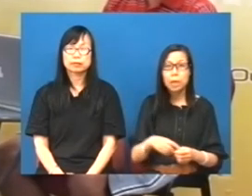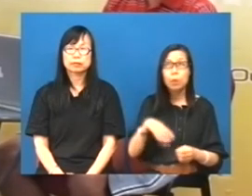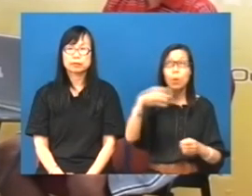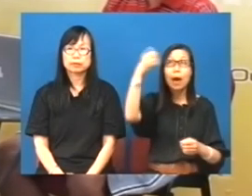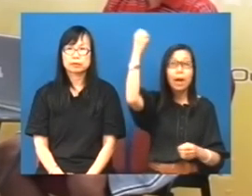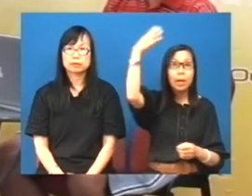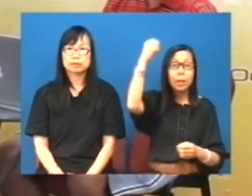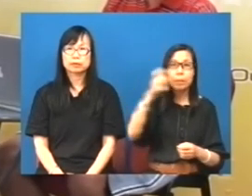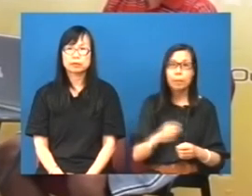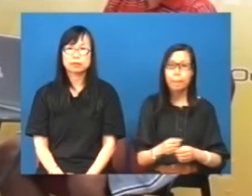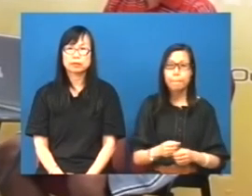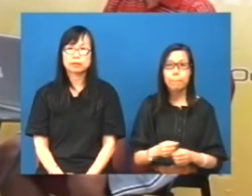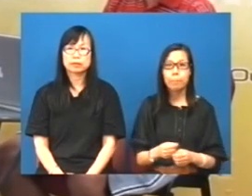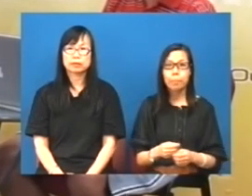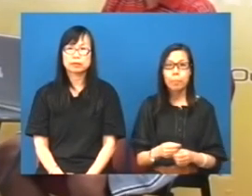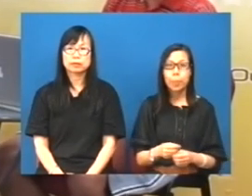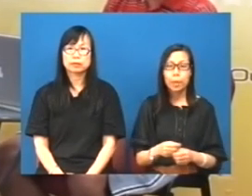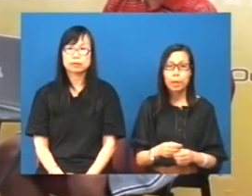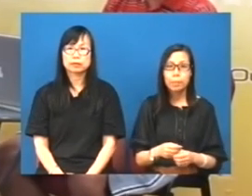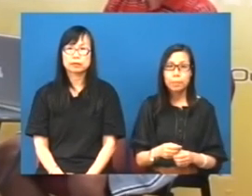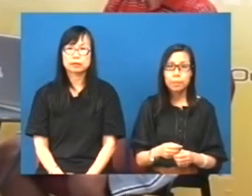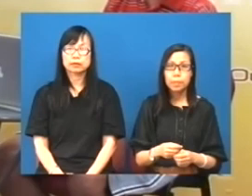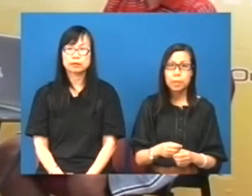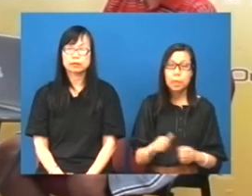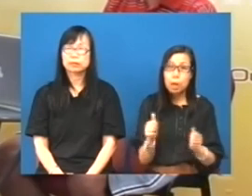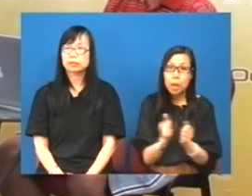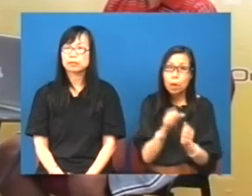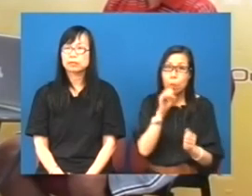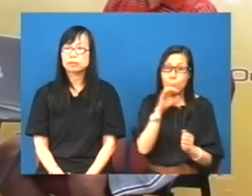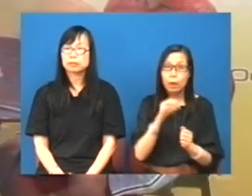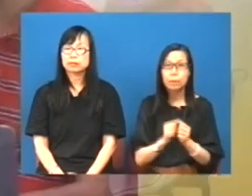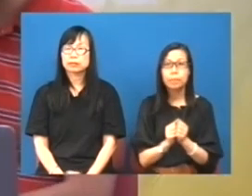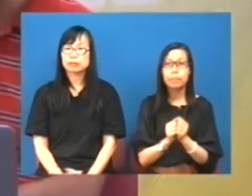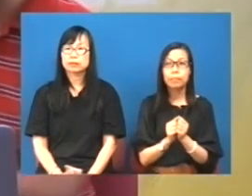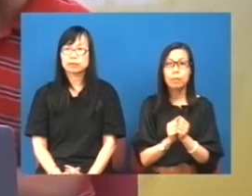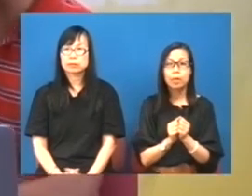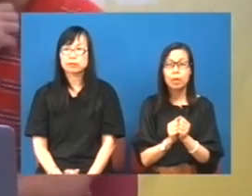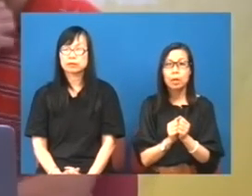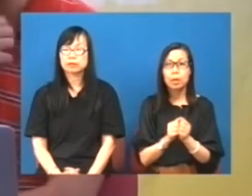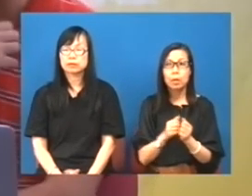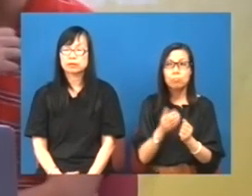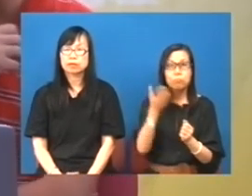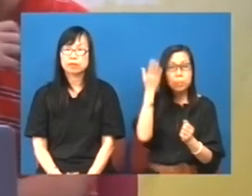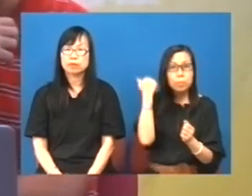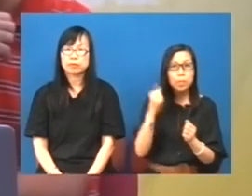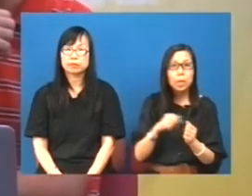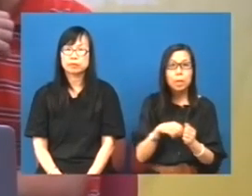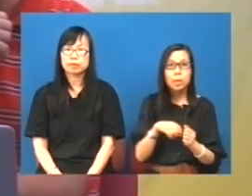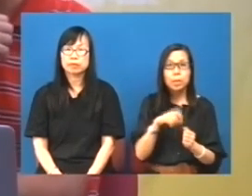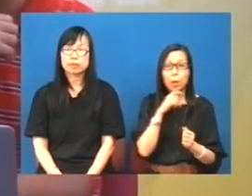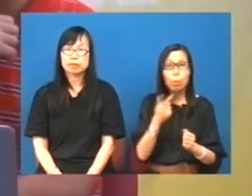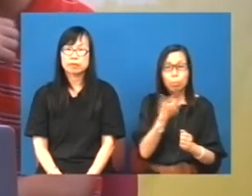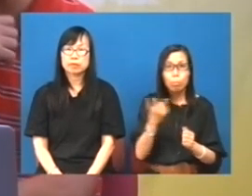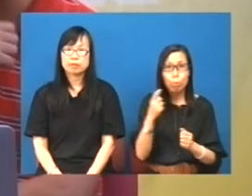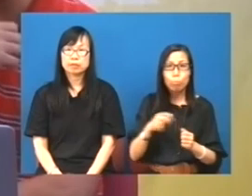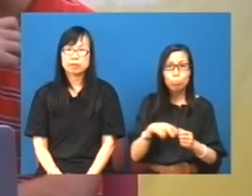球迷本身你一件事其實朋友都說過就是昨晚有很多的球迷是進不了場